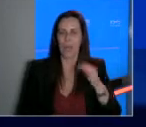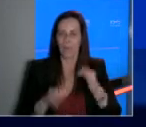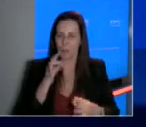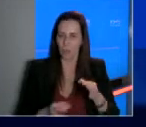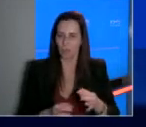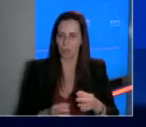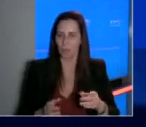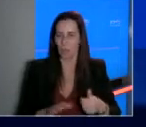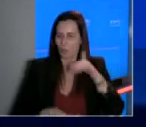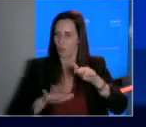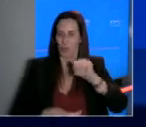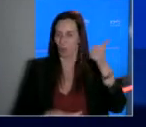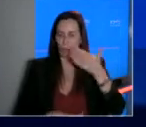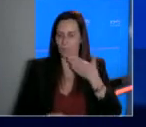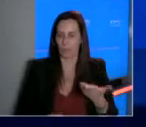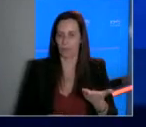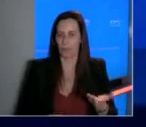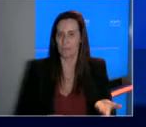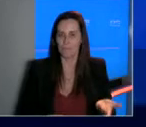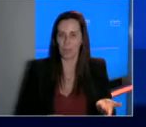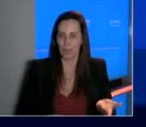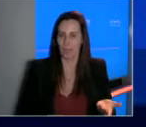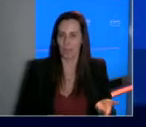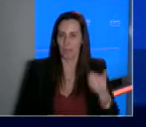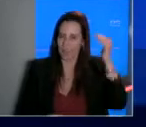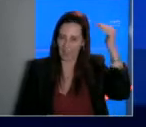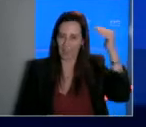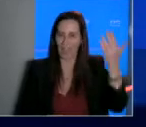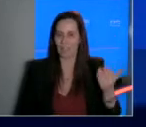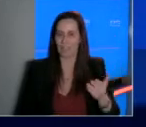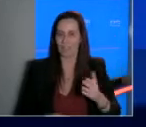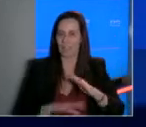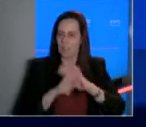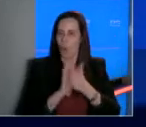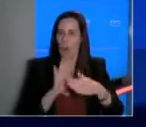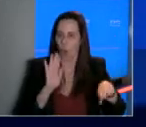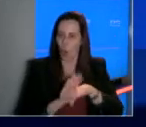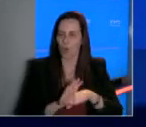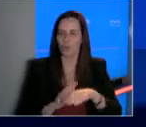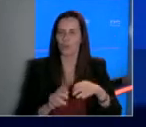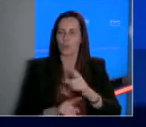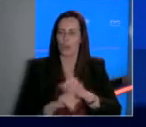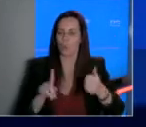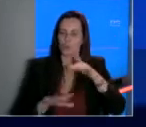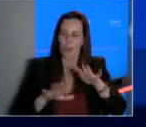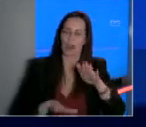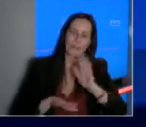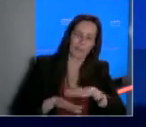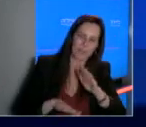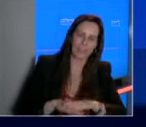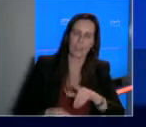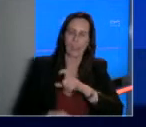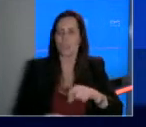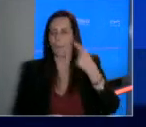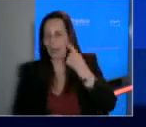למשפט כראש ממשלה הראשונה במדינת ישראל, וגנץ על כל החוק שאוסר על ראש ממשלה מכהן, להיות